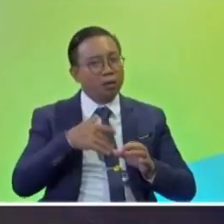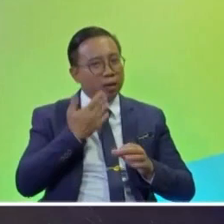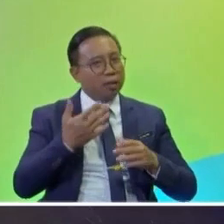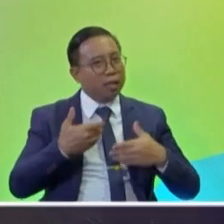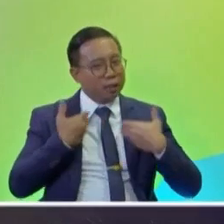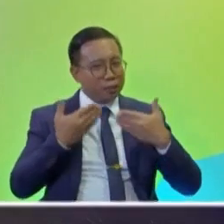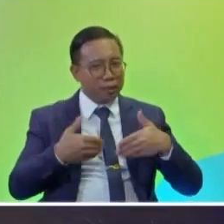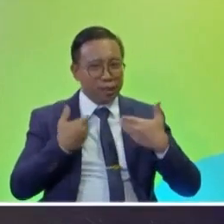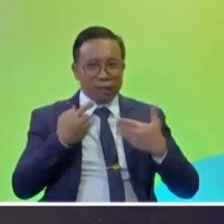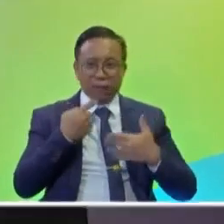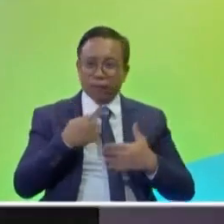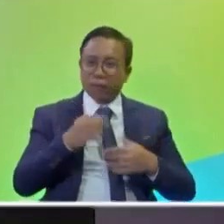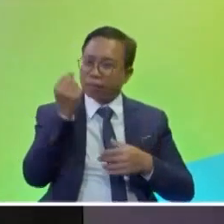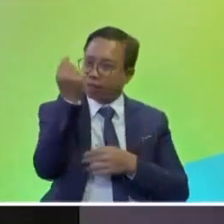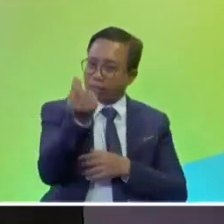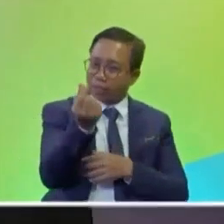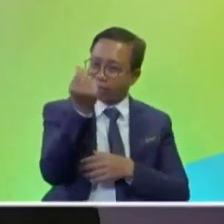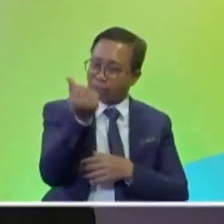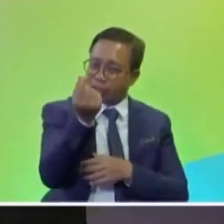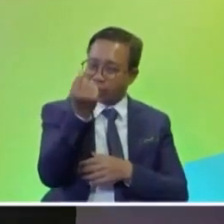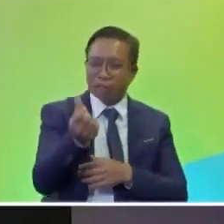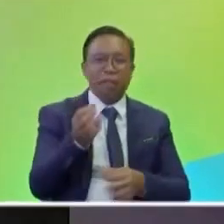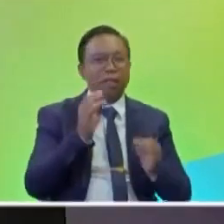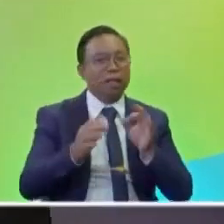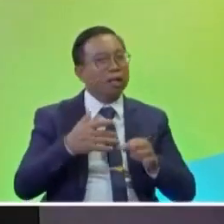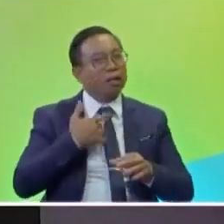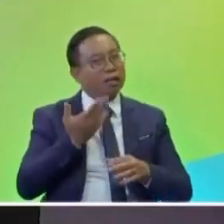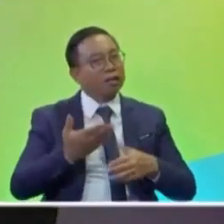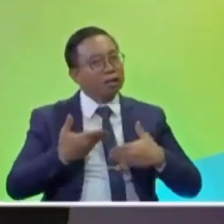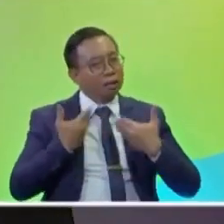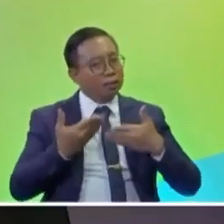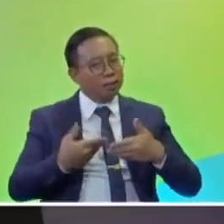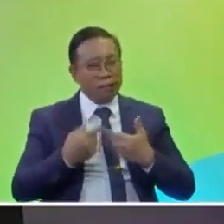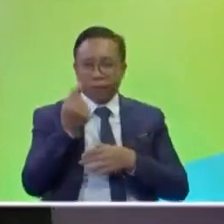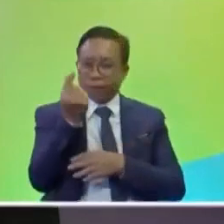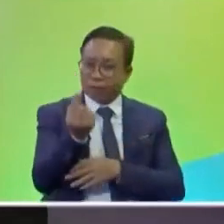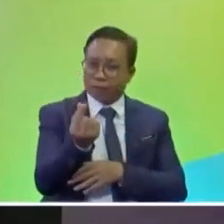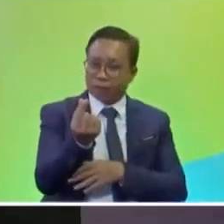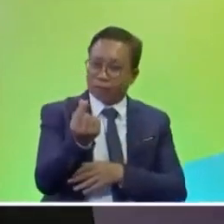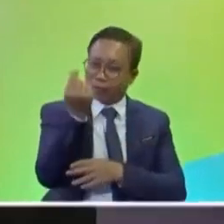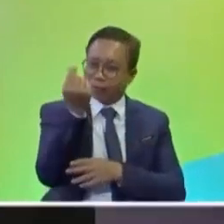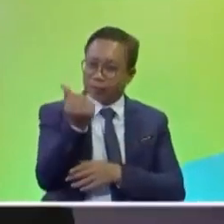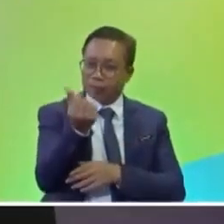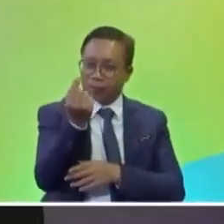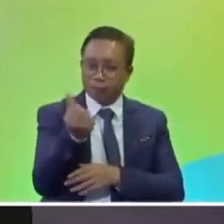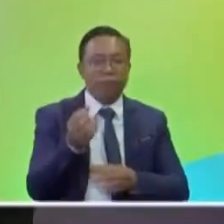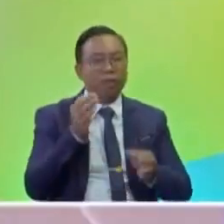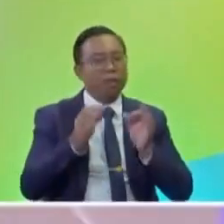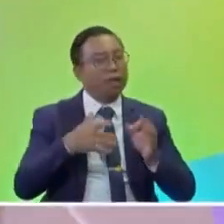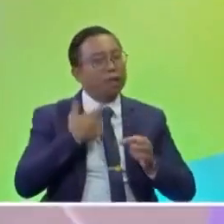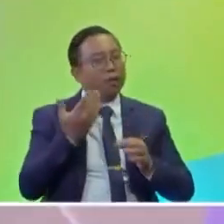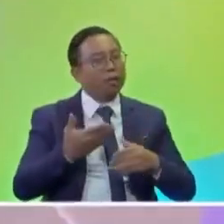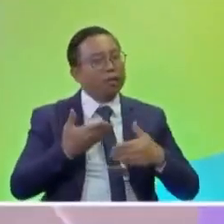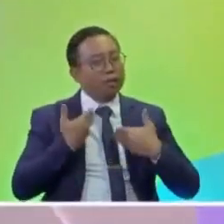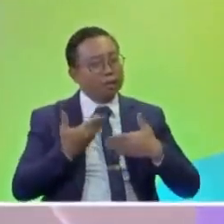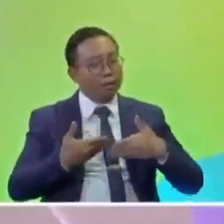Kalau rasa gembira, petik jari. Kalau rasa gembira, petik jari.